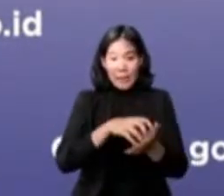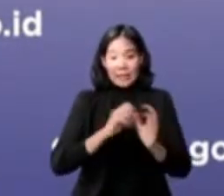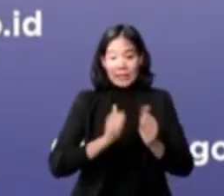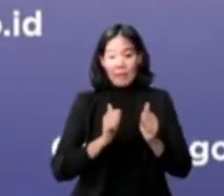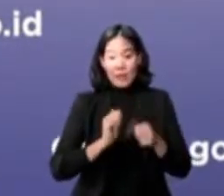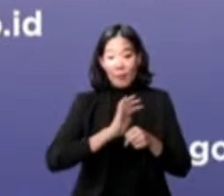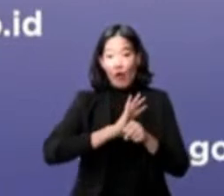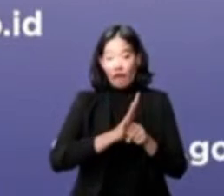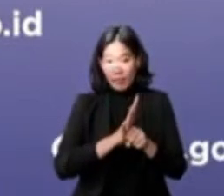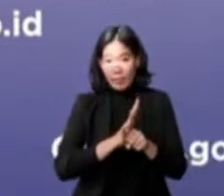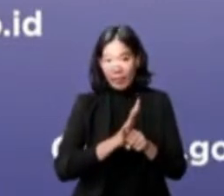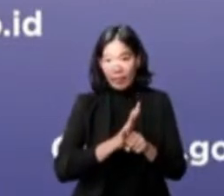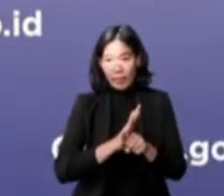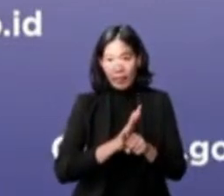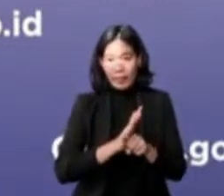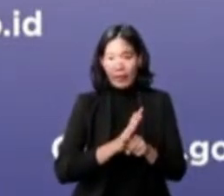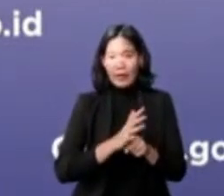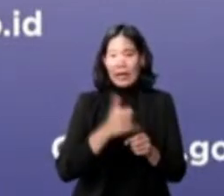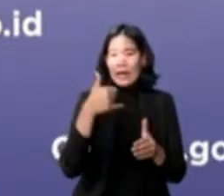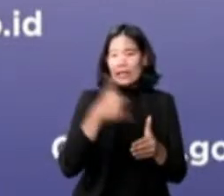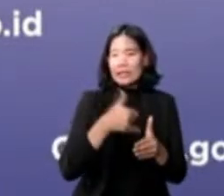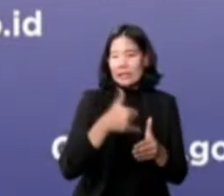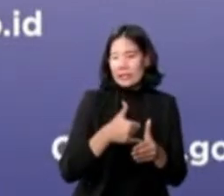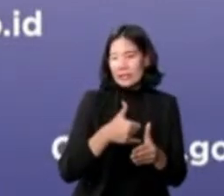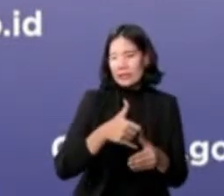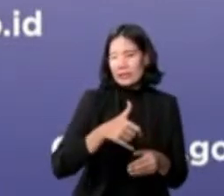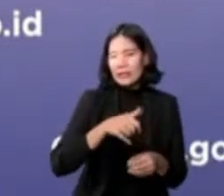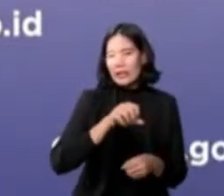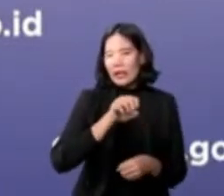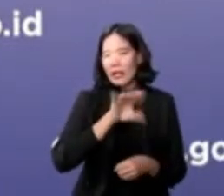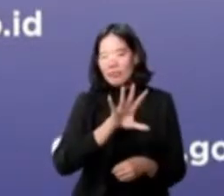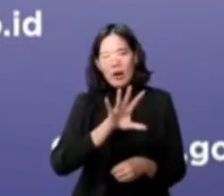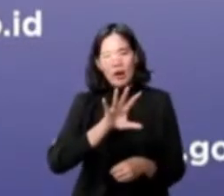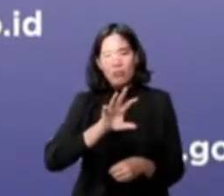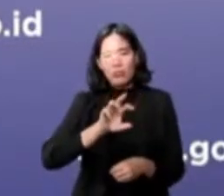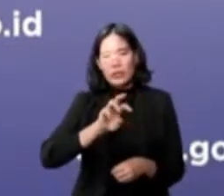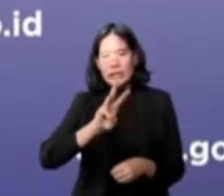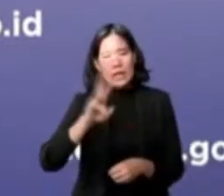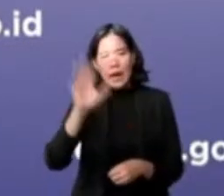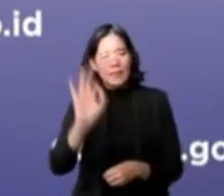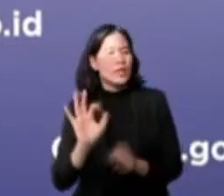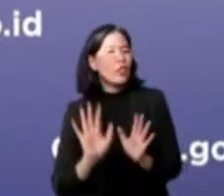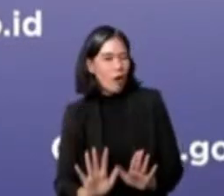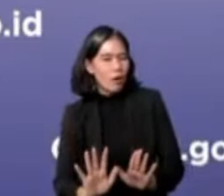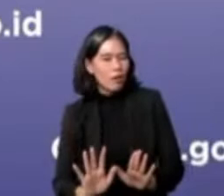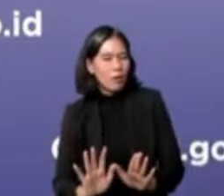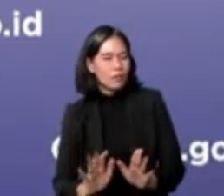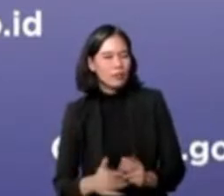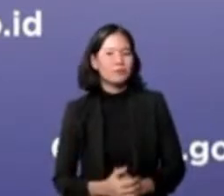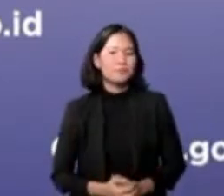penderita COVID-19 baru terisi pada kisaran sekitar 53%.